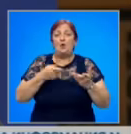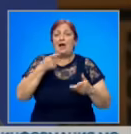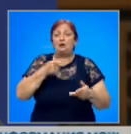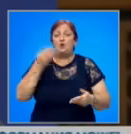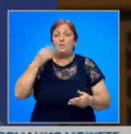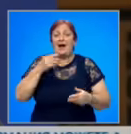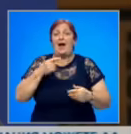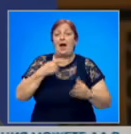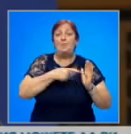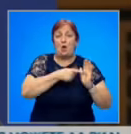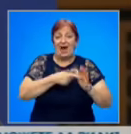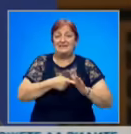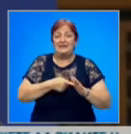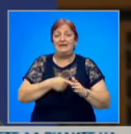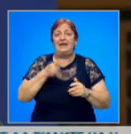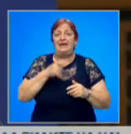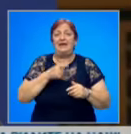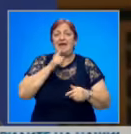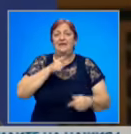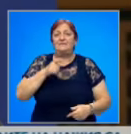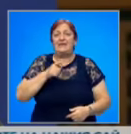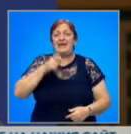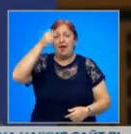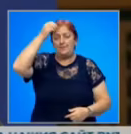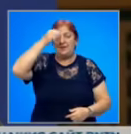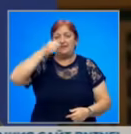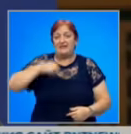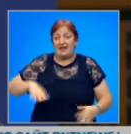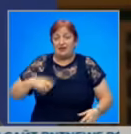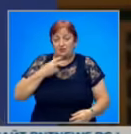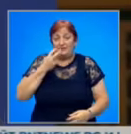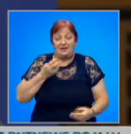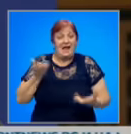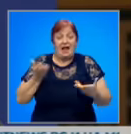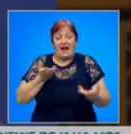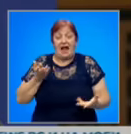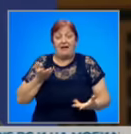бяха излъчени и всеки български гражданин ги видя. Как